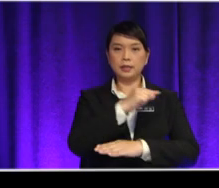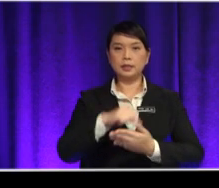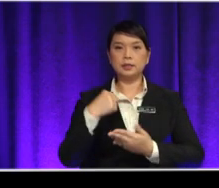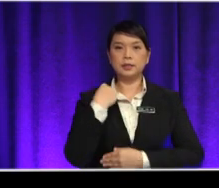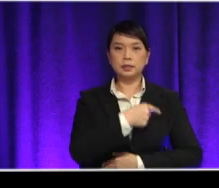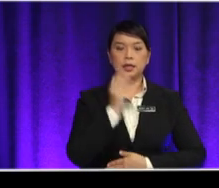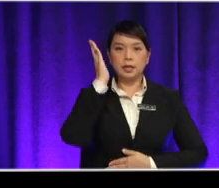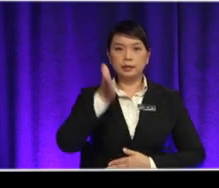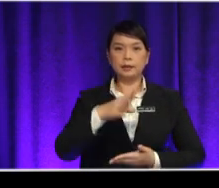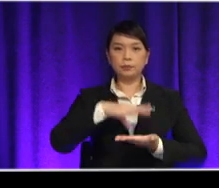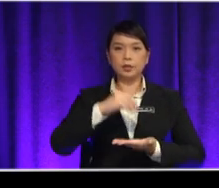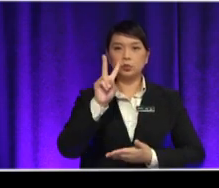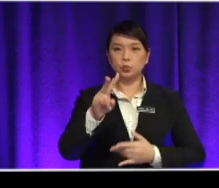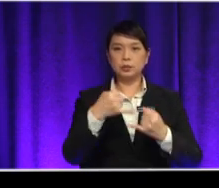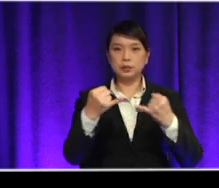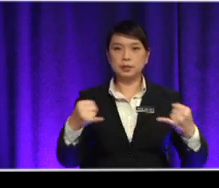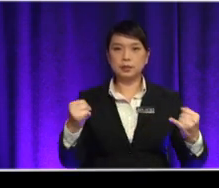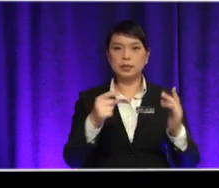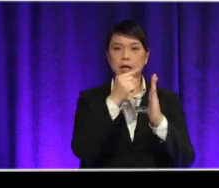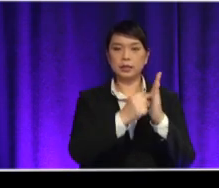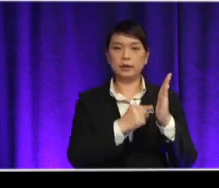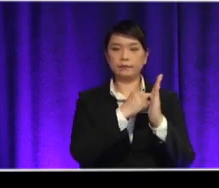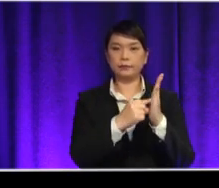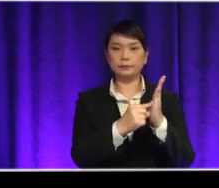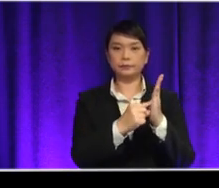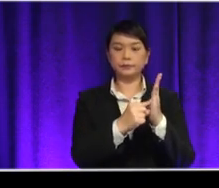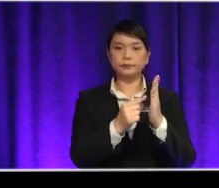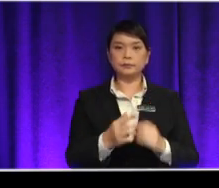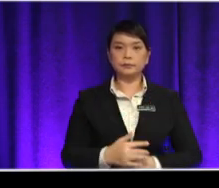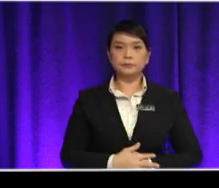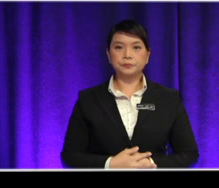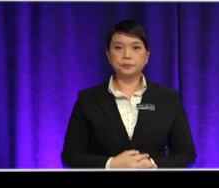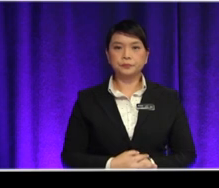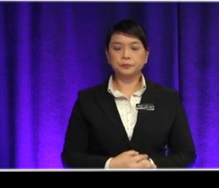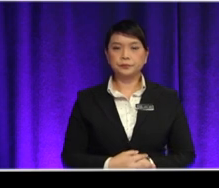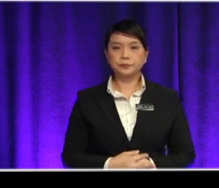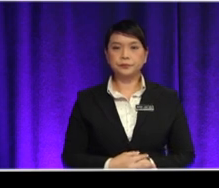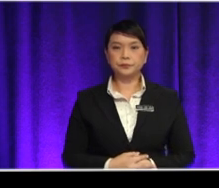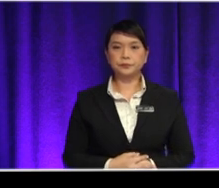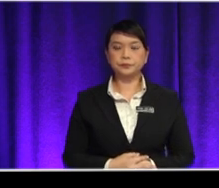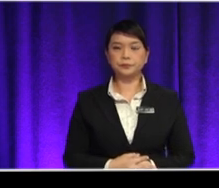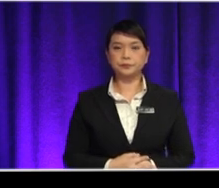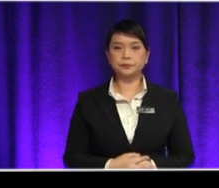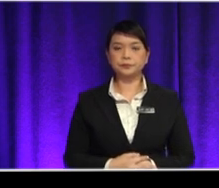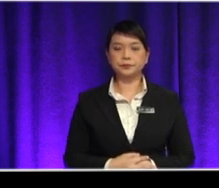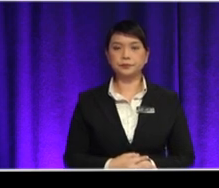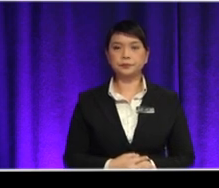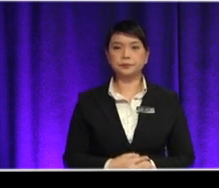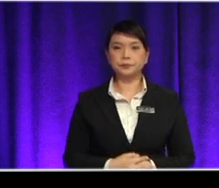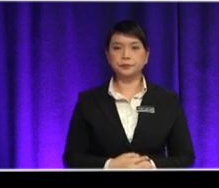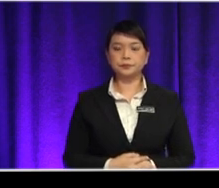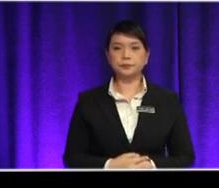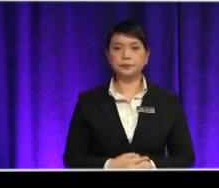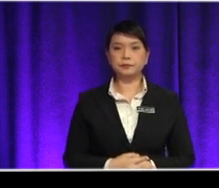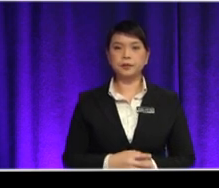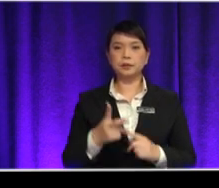berbentuk atau namanya adalah histogram dan graf yang kedua bernama poligon kekerapan. Baik. Dan daripada graf ini juga,